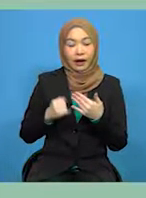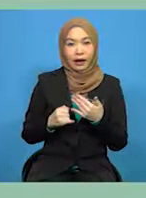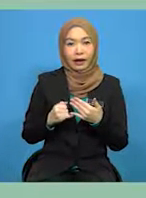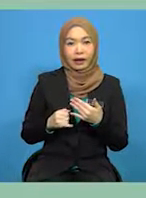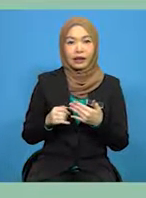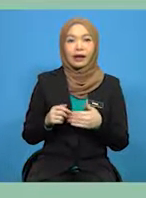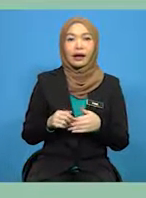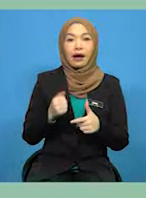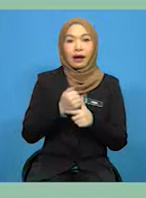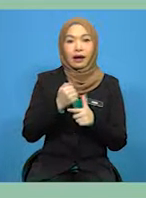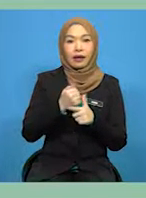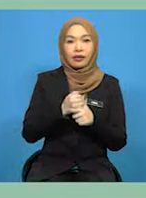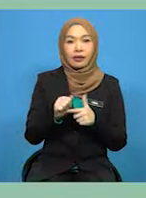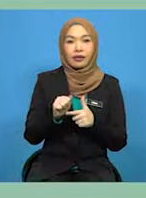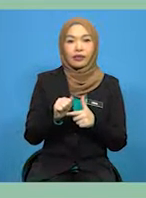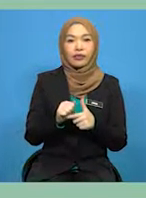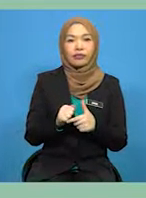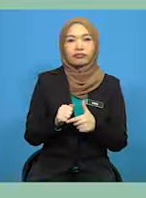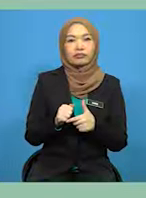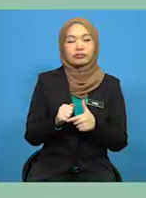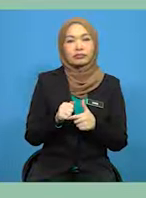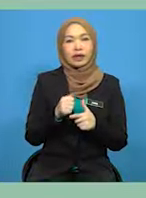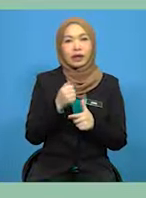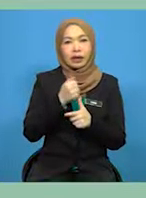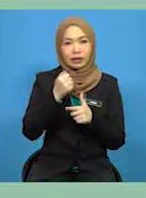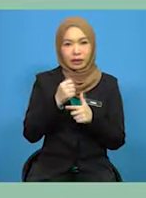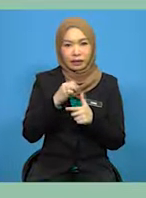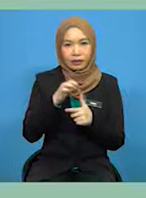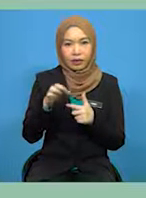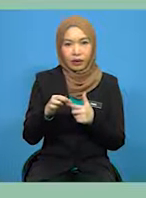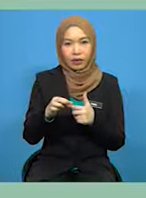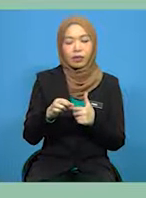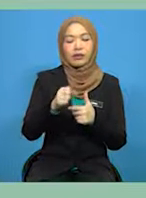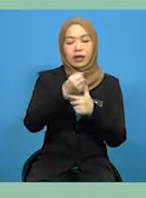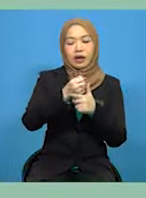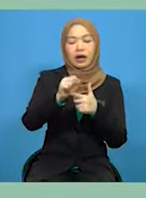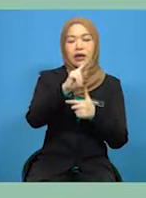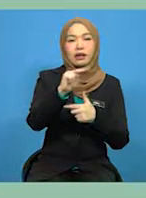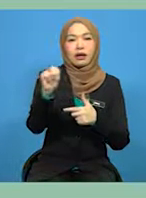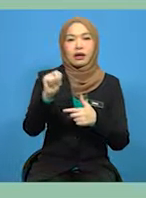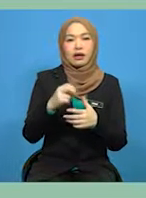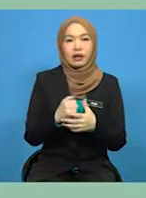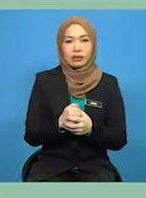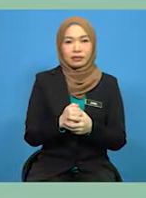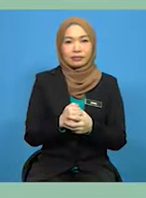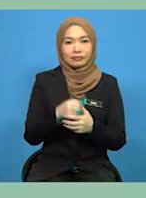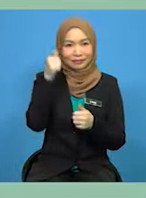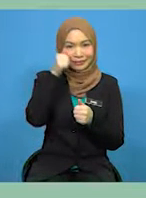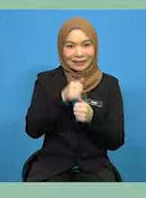barang perantaraan. Ingat lagikah tentang barang akhir dan barang